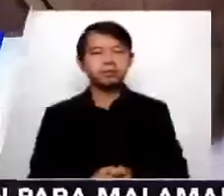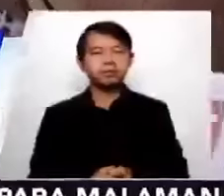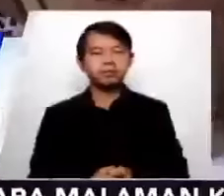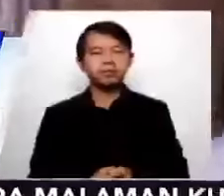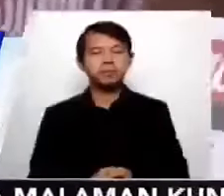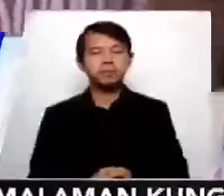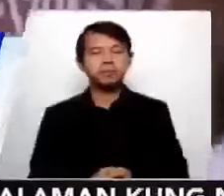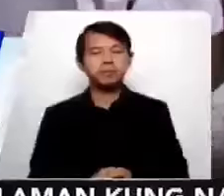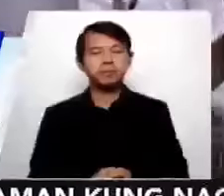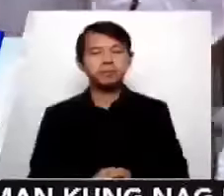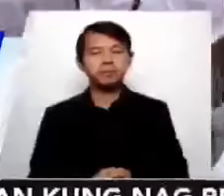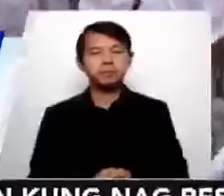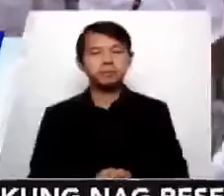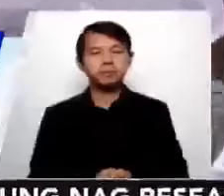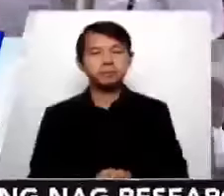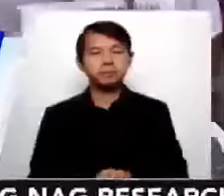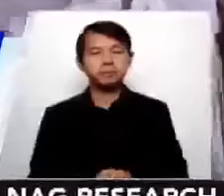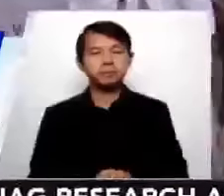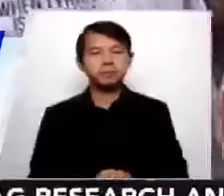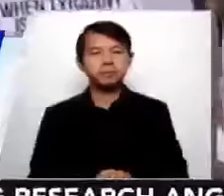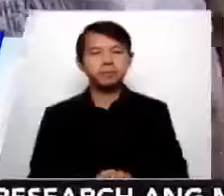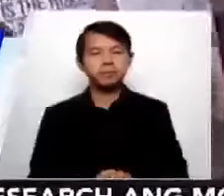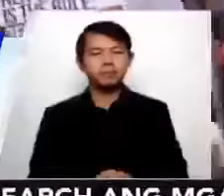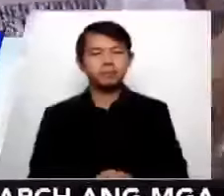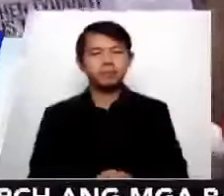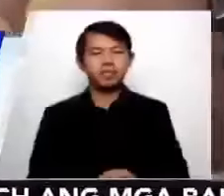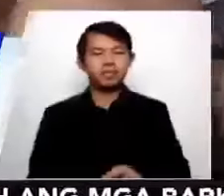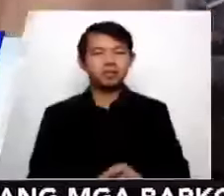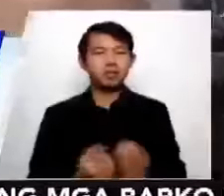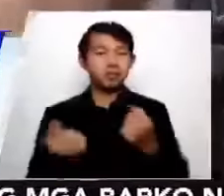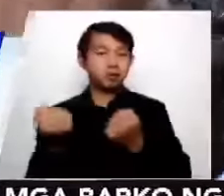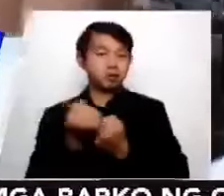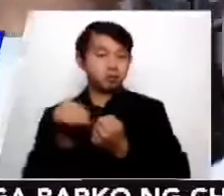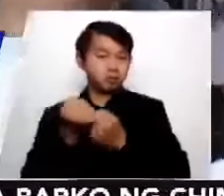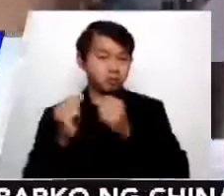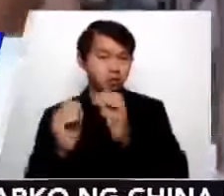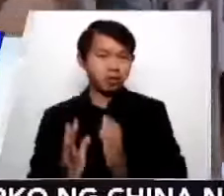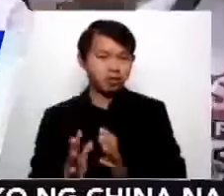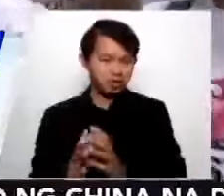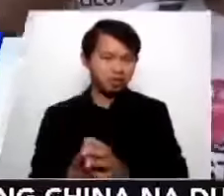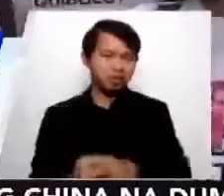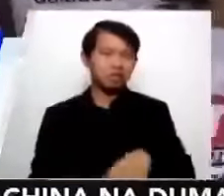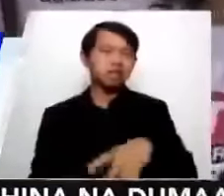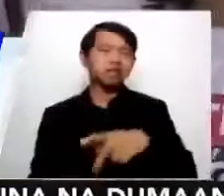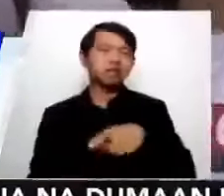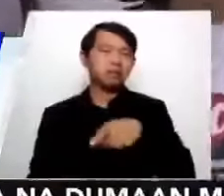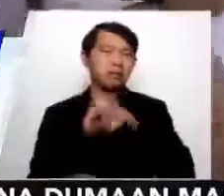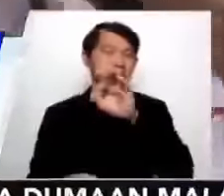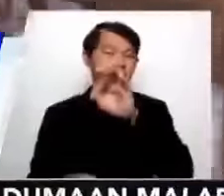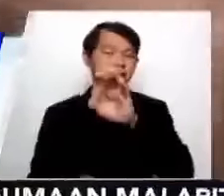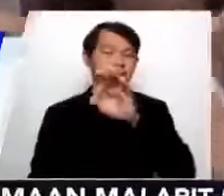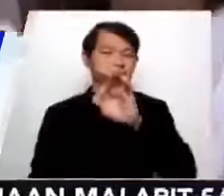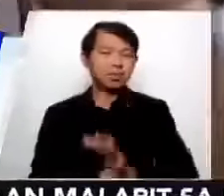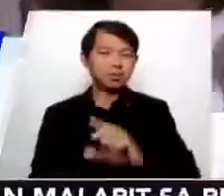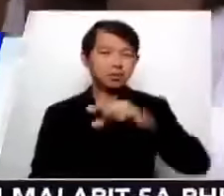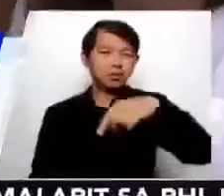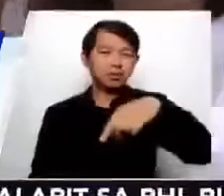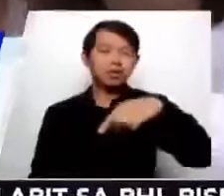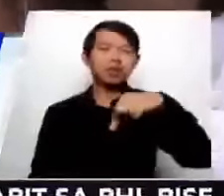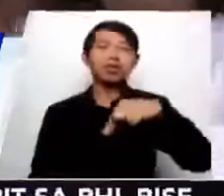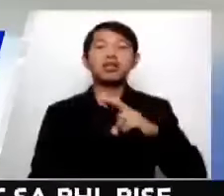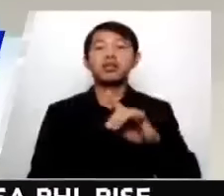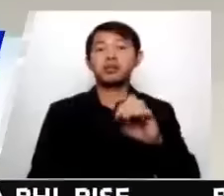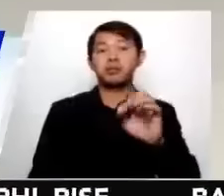Ito ang panawagan ng mga taga-suporta ni Kingdom of Jesus Christ founder Pastor Apollo Quiboloy na nagsagawa ng prayer rally